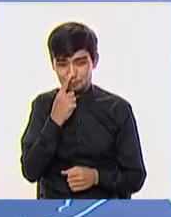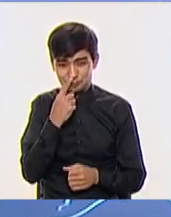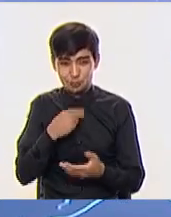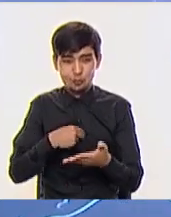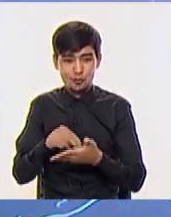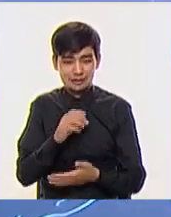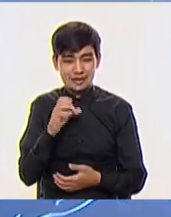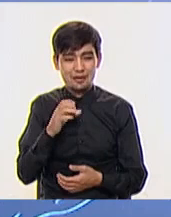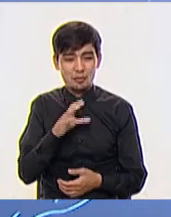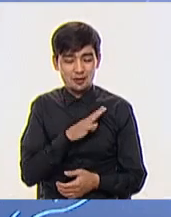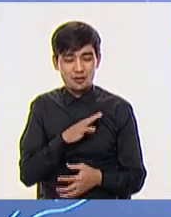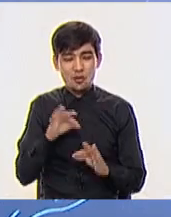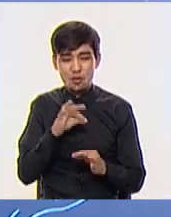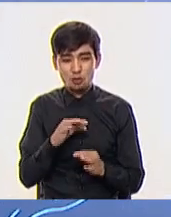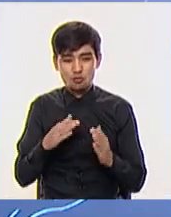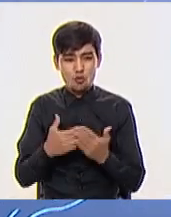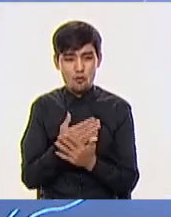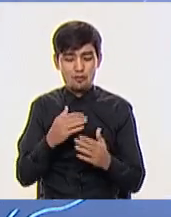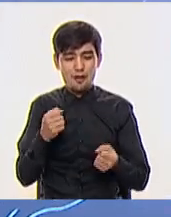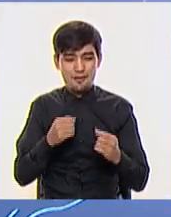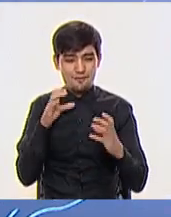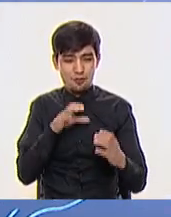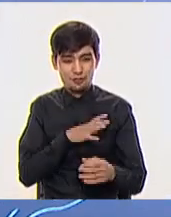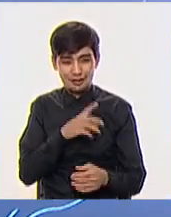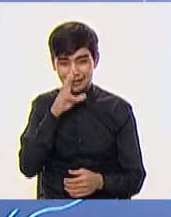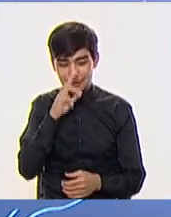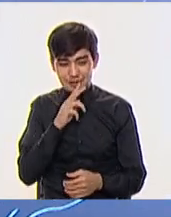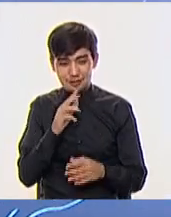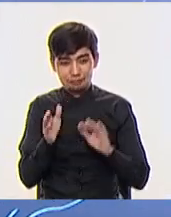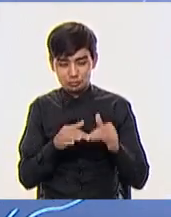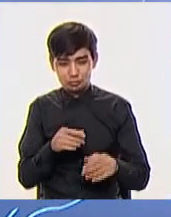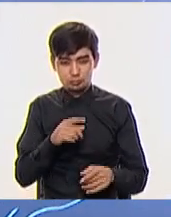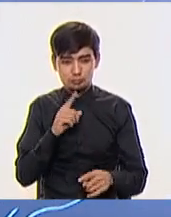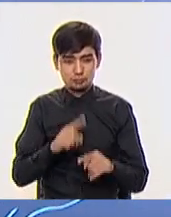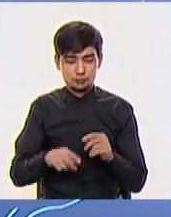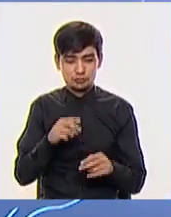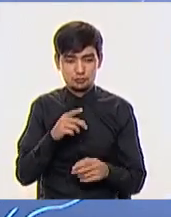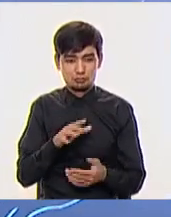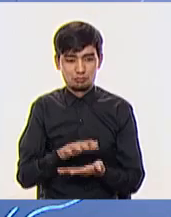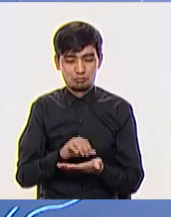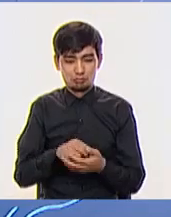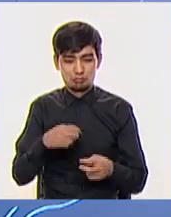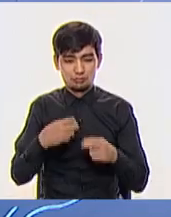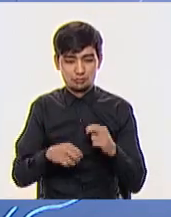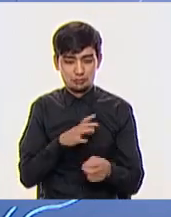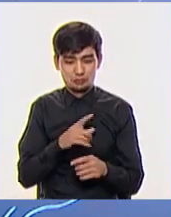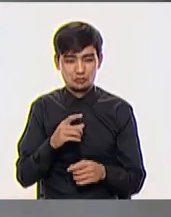тілшілерге сүйіншілеп тұрып көрсеткен су жаңа автобустар 3 айдан кейін кенеттен іске жарамай қалғанын